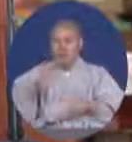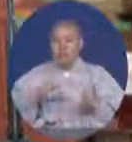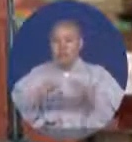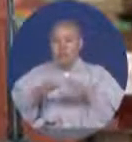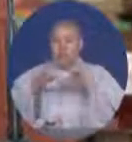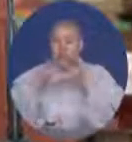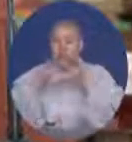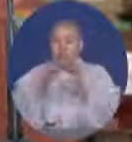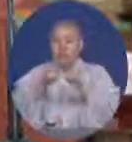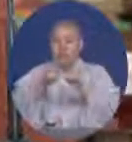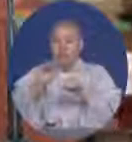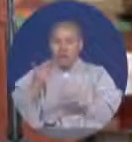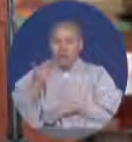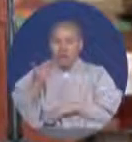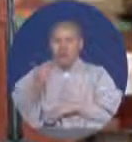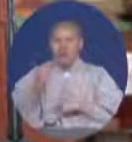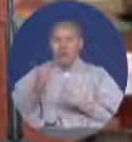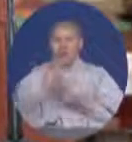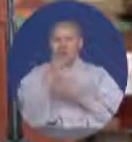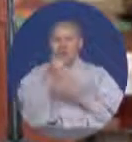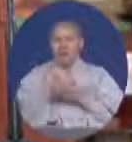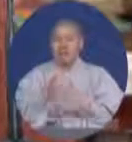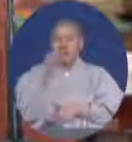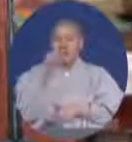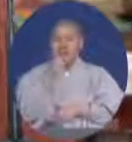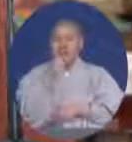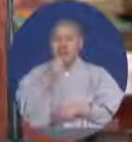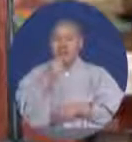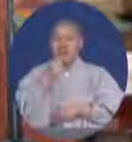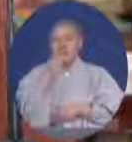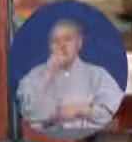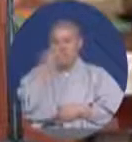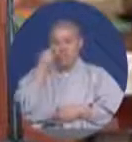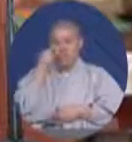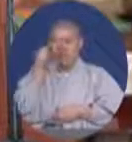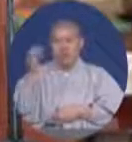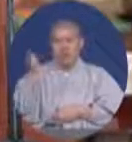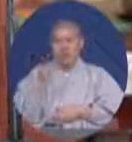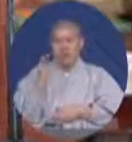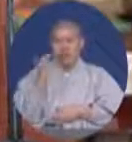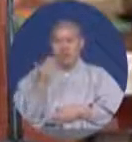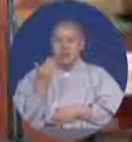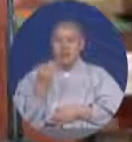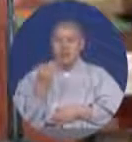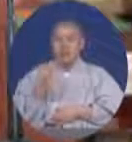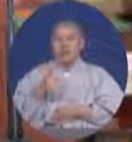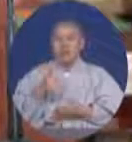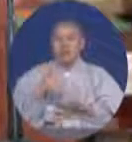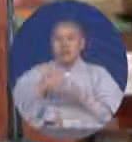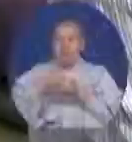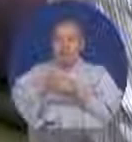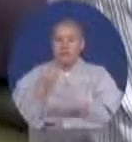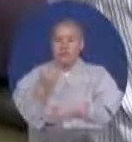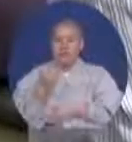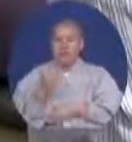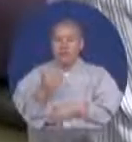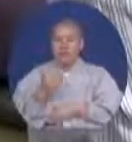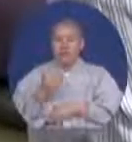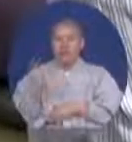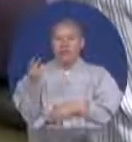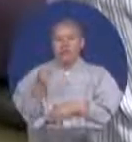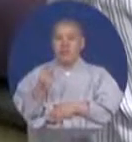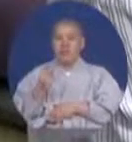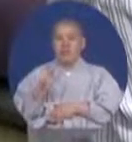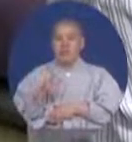끊어지고 부처님의 오안을 더 갖추게 된다. 이게 공경례예요.